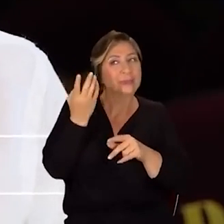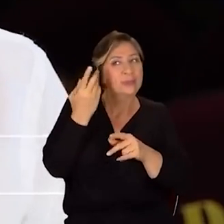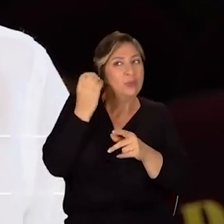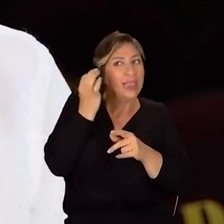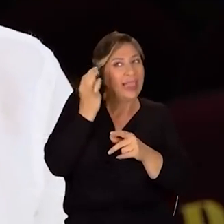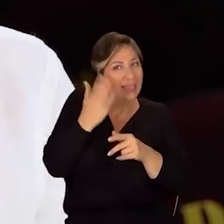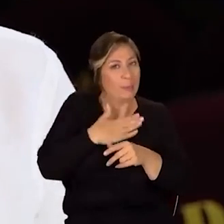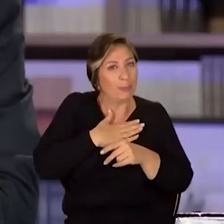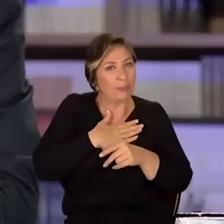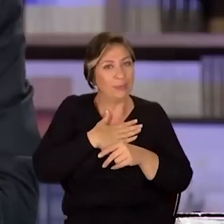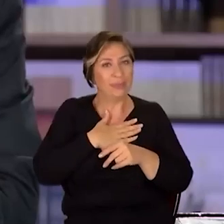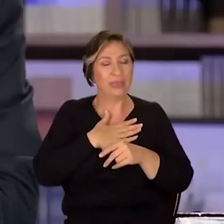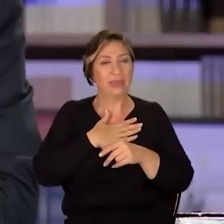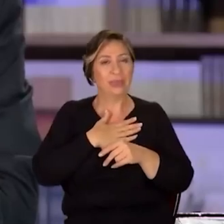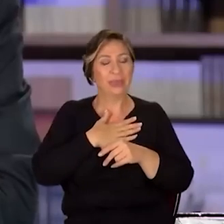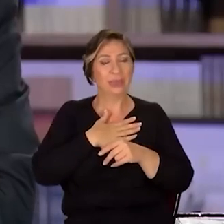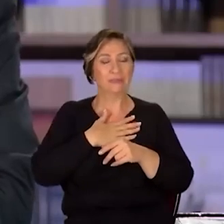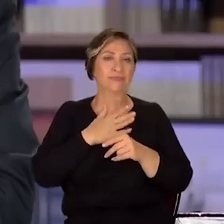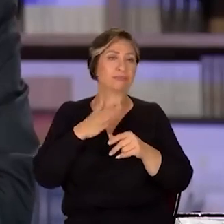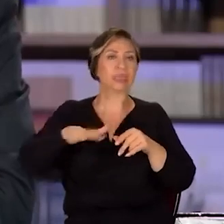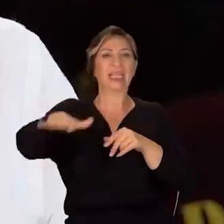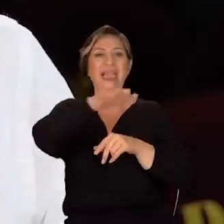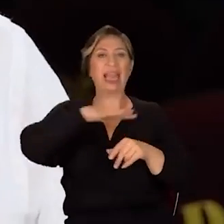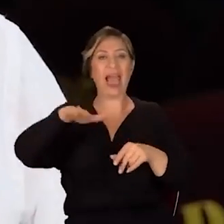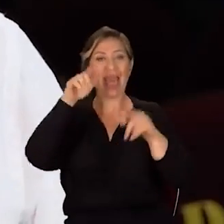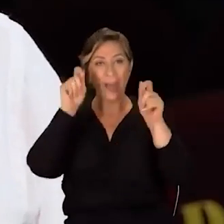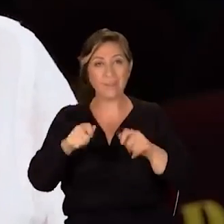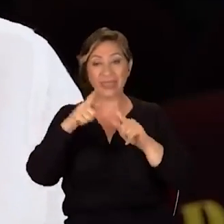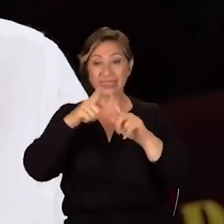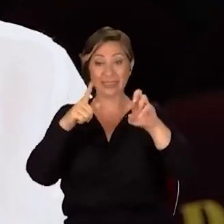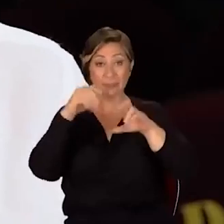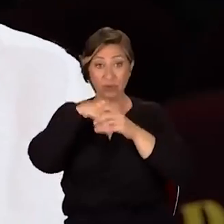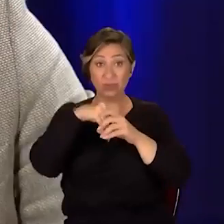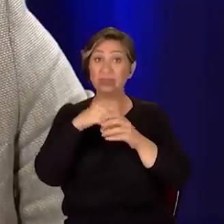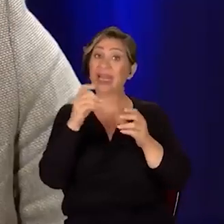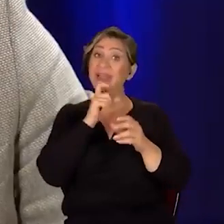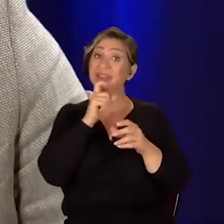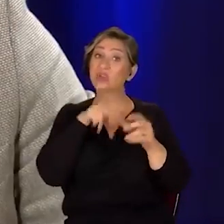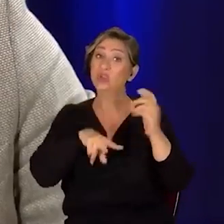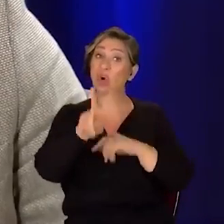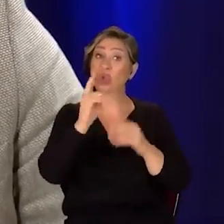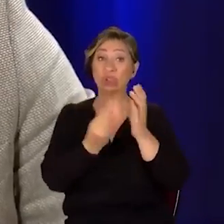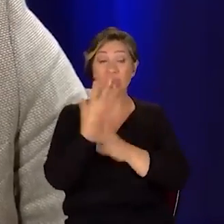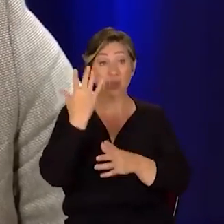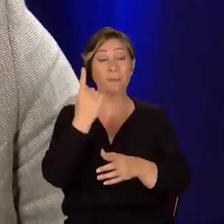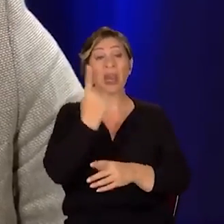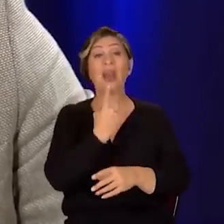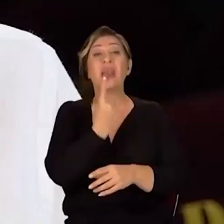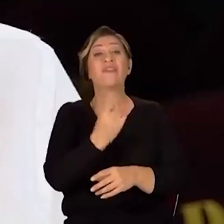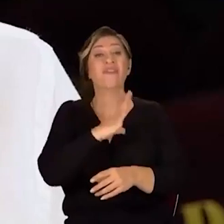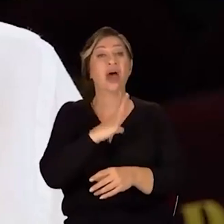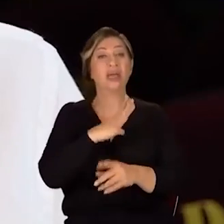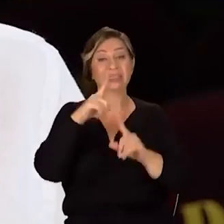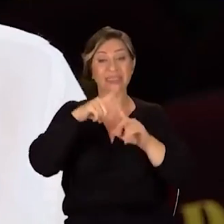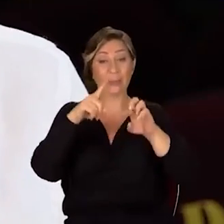konuşmaların. Şimdi genellemeler yapmak tıpta her zaman yanlış sonuçlara götürüyor. İşte bir lafımız var,